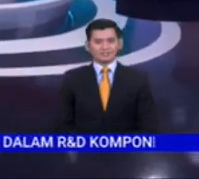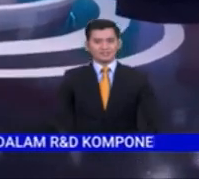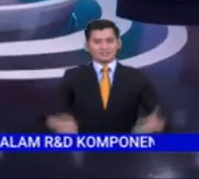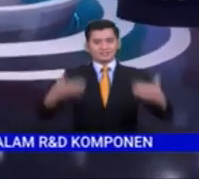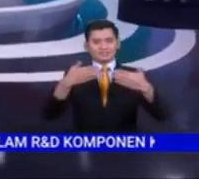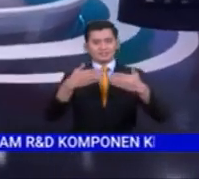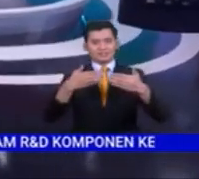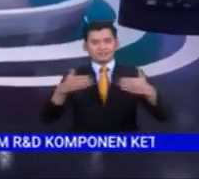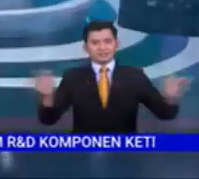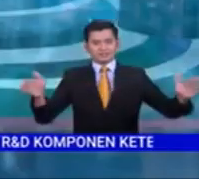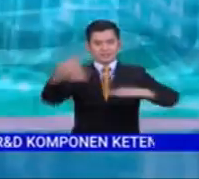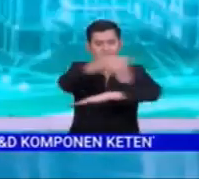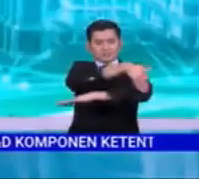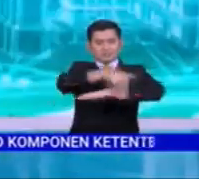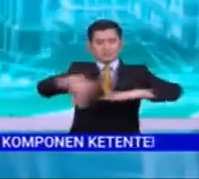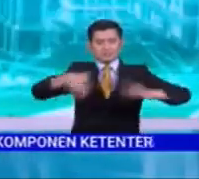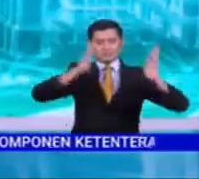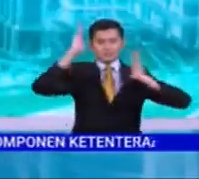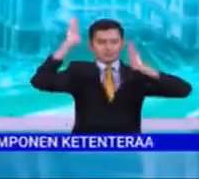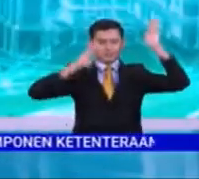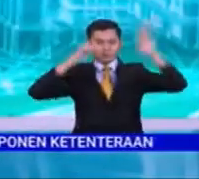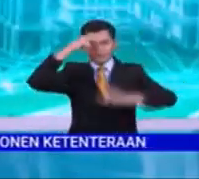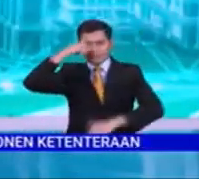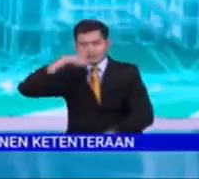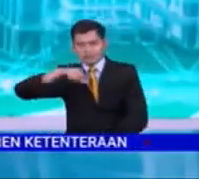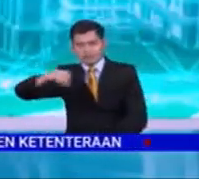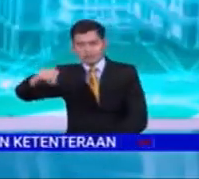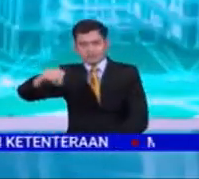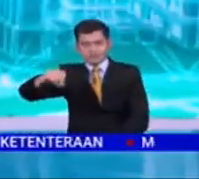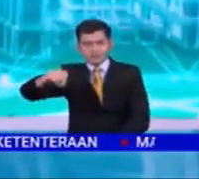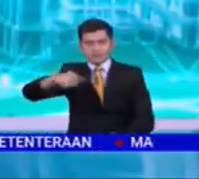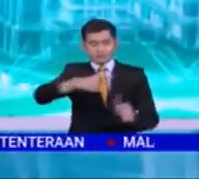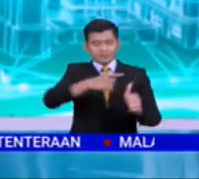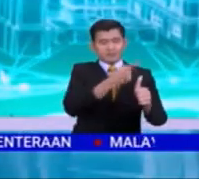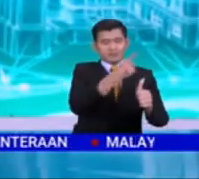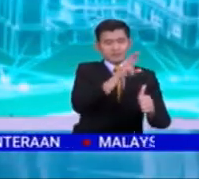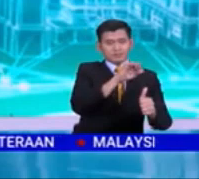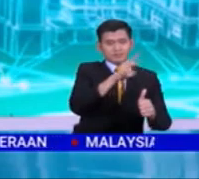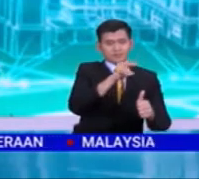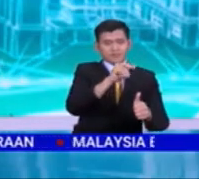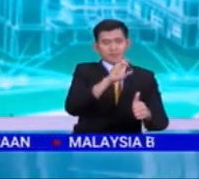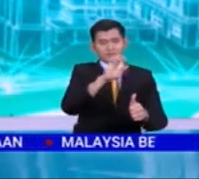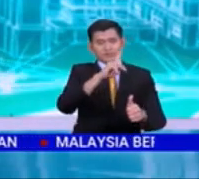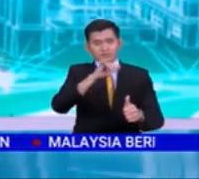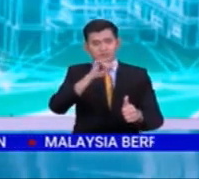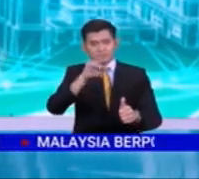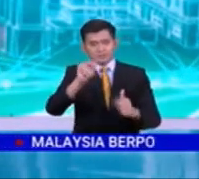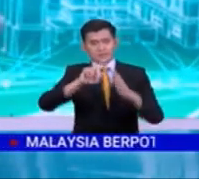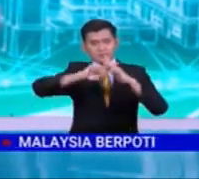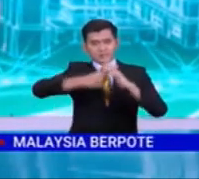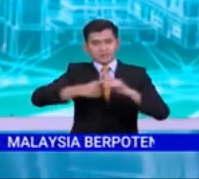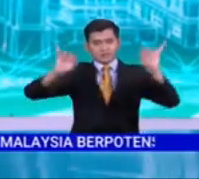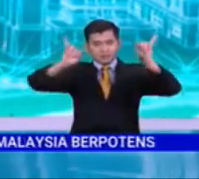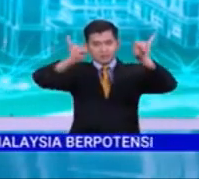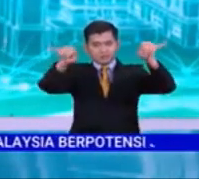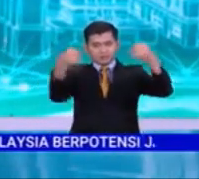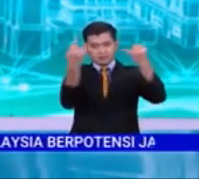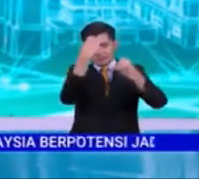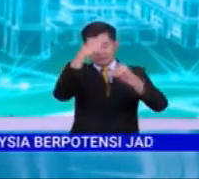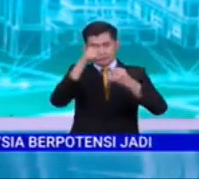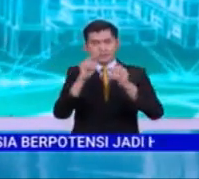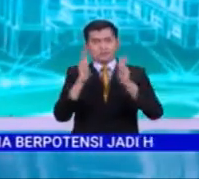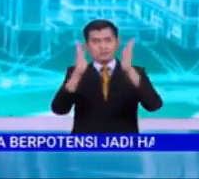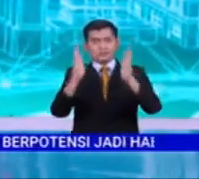Pembukaan sempadan Malaysia-Thailand yang menghubungkan Wang Kelian, Wang Prachan bermula Jumaat ini hanya kepada pengembara